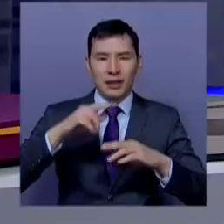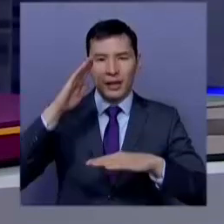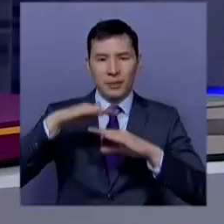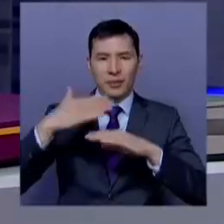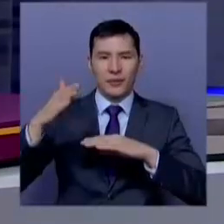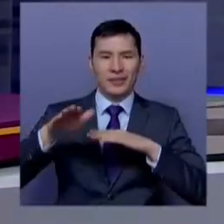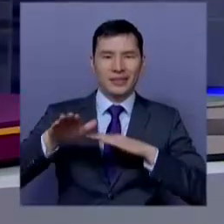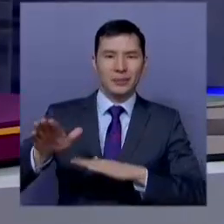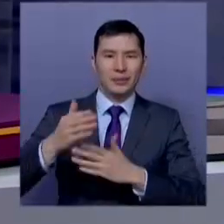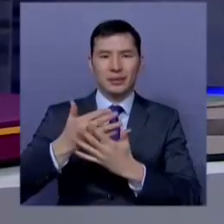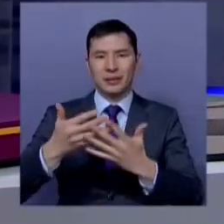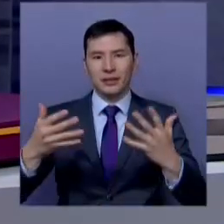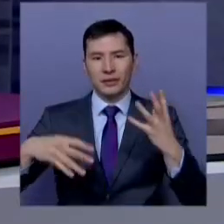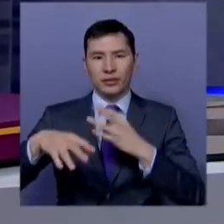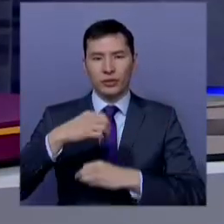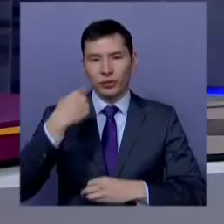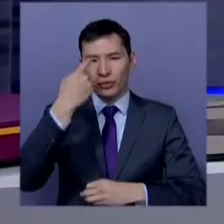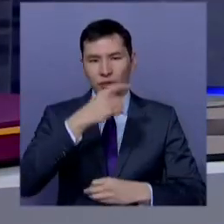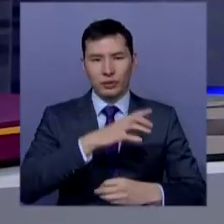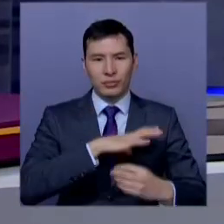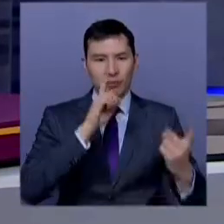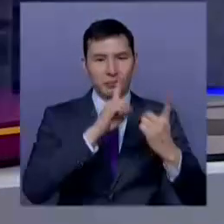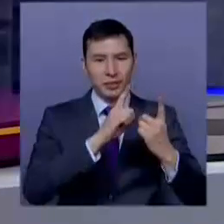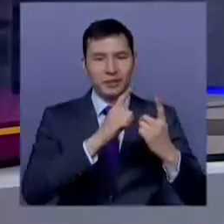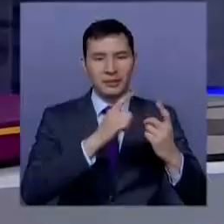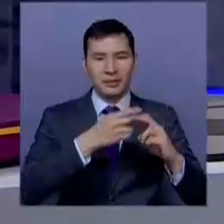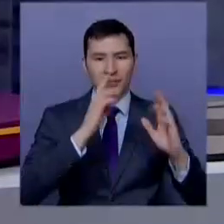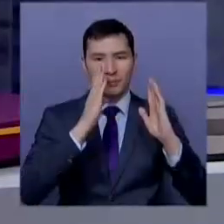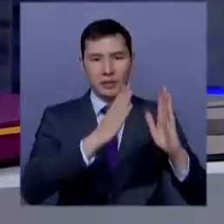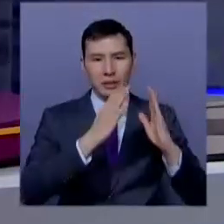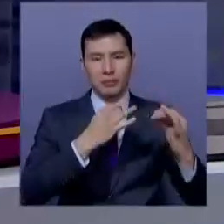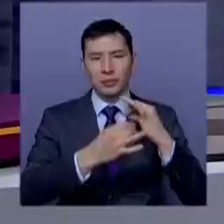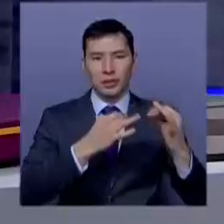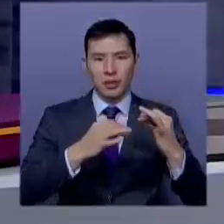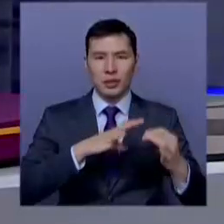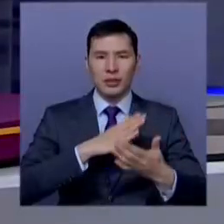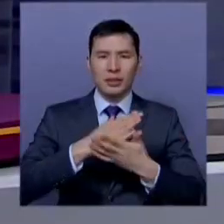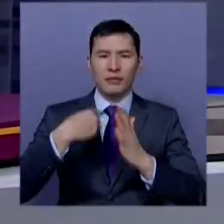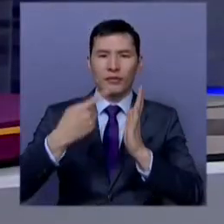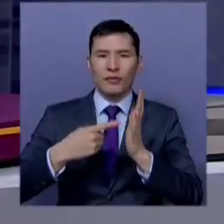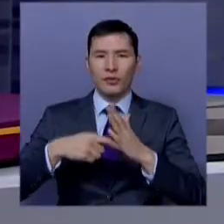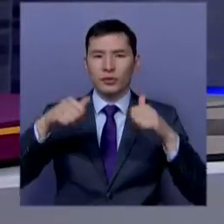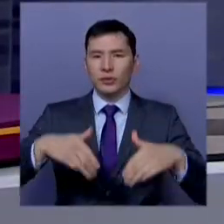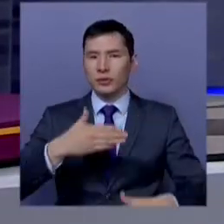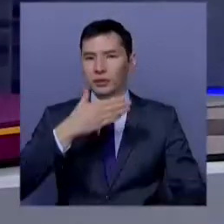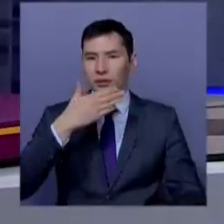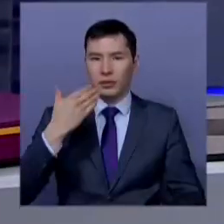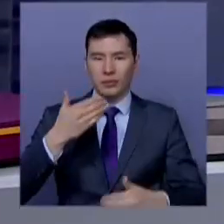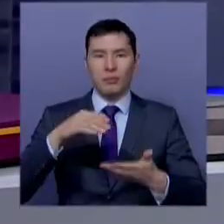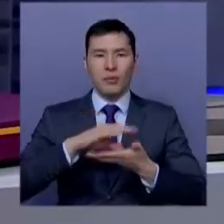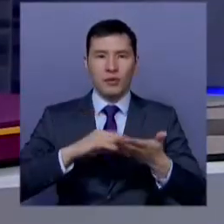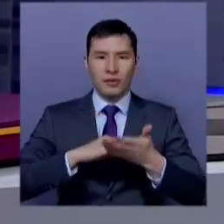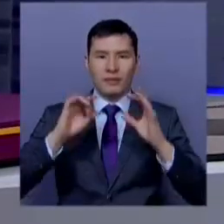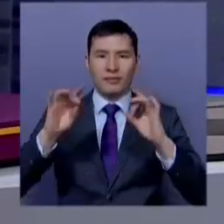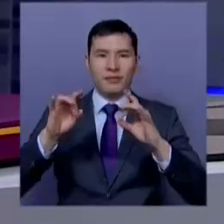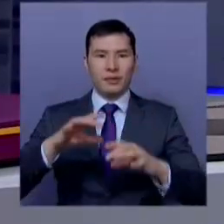аудан әкімдерінің жеке қабылдауында болды. Өздерін толғантқан мәселелер мен шешілмей жатқан шаруаларын тағы бір мәрте айтуға мүмкіндік